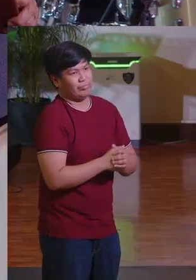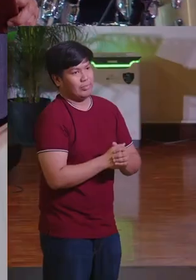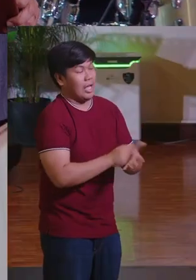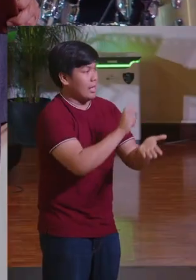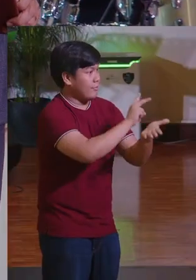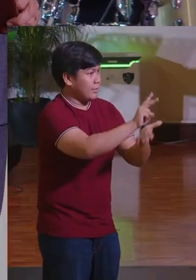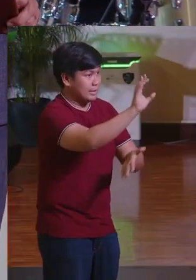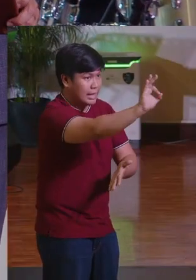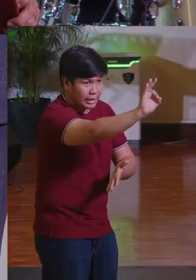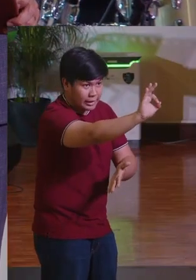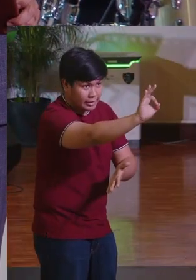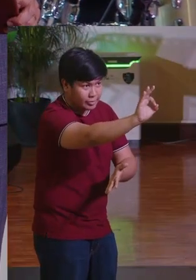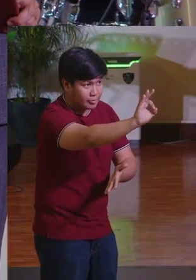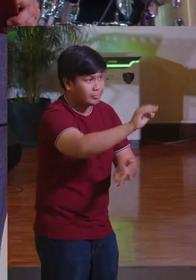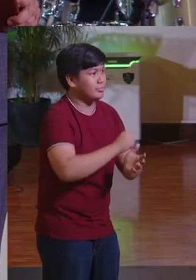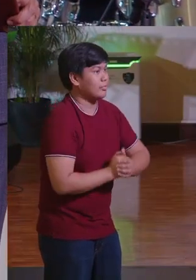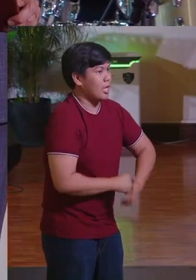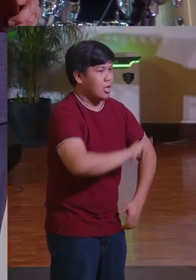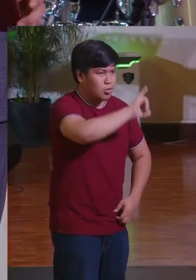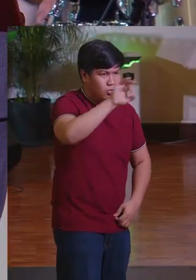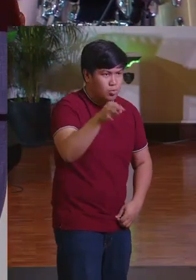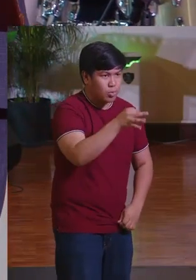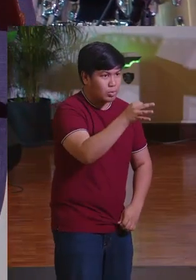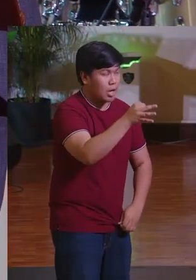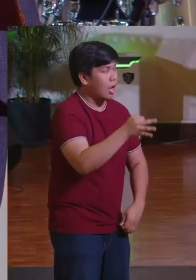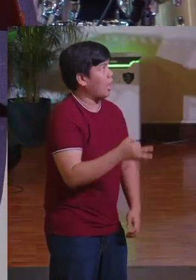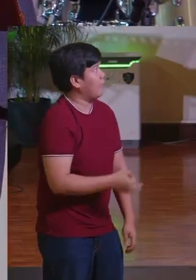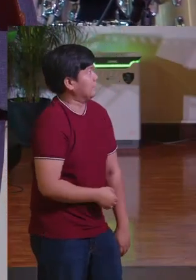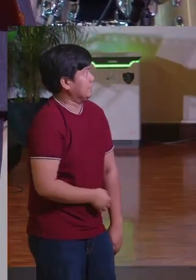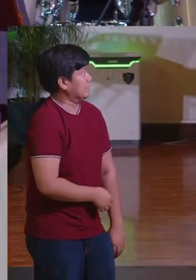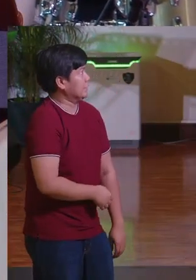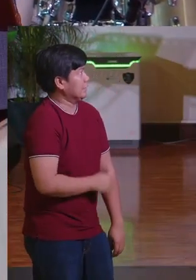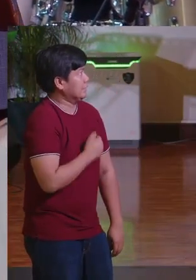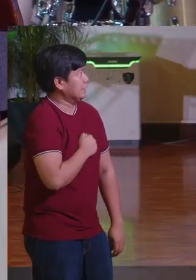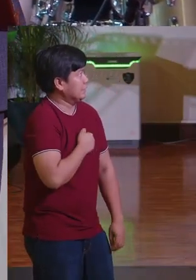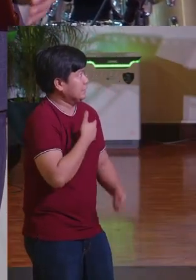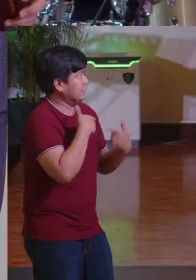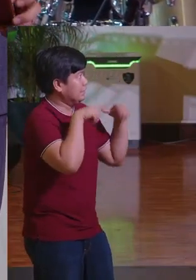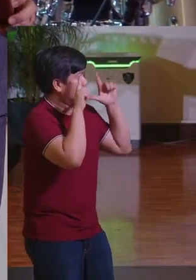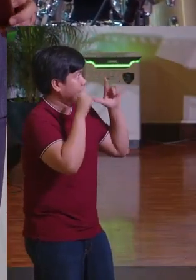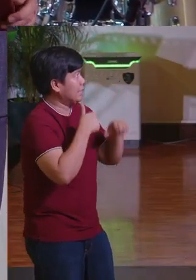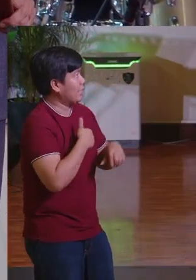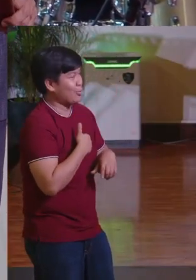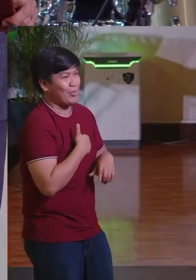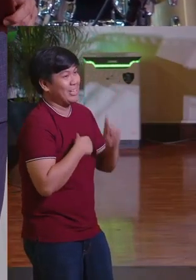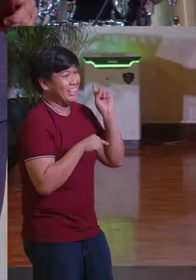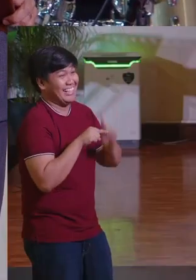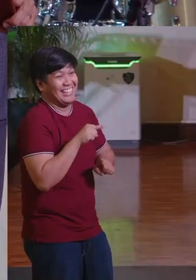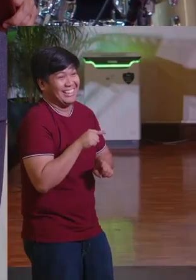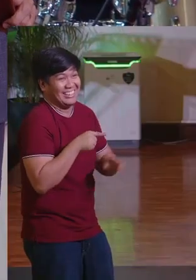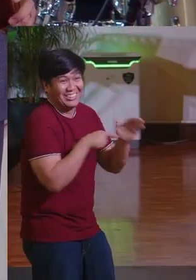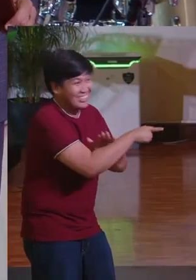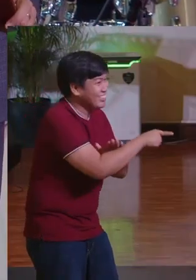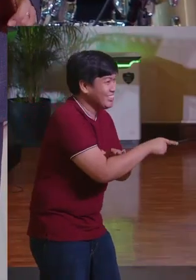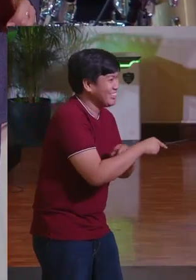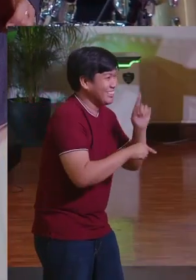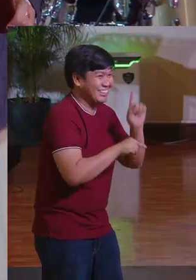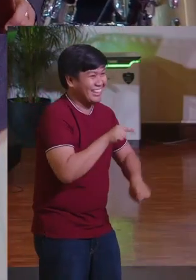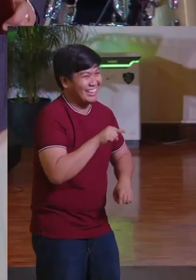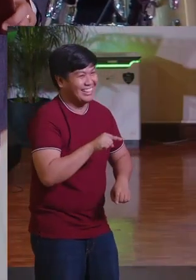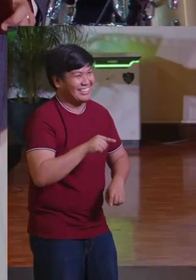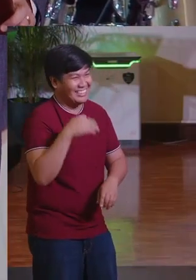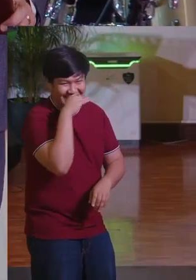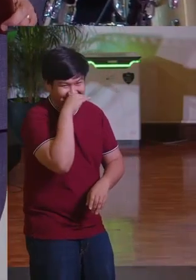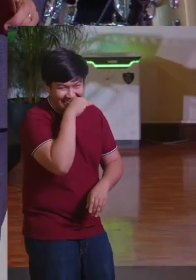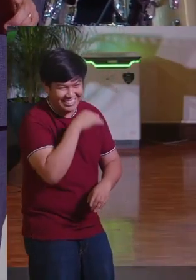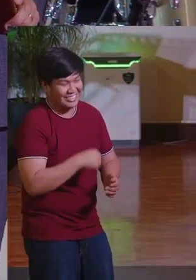verse 9, di ba? Si Jonah, wala na magawa. He had to confess. who he was. I am a Hebrew and I fear the